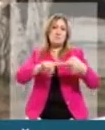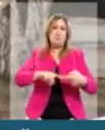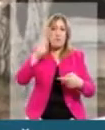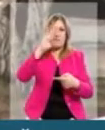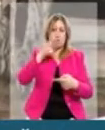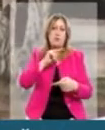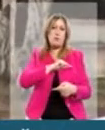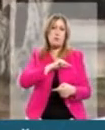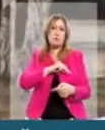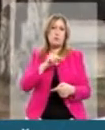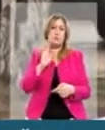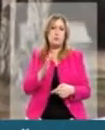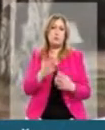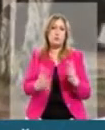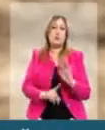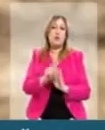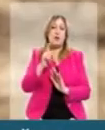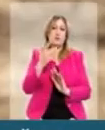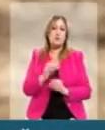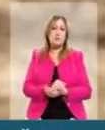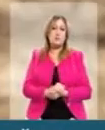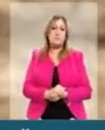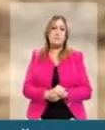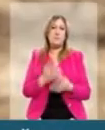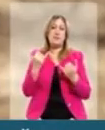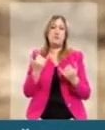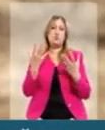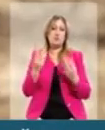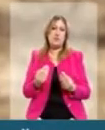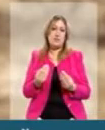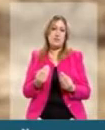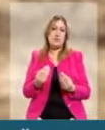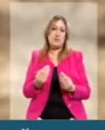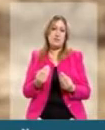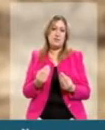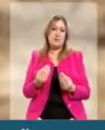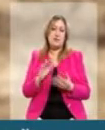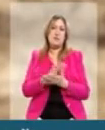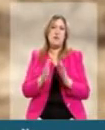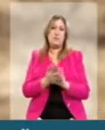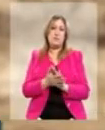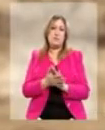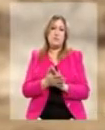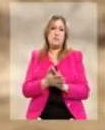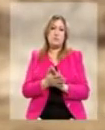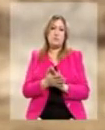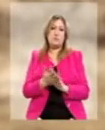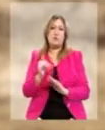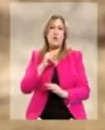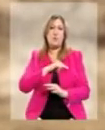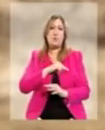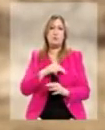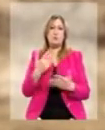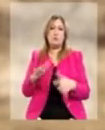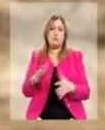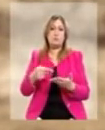водовода. Работы по его строительству уже начаты. На сегодняшний день договор на подряд работы